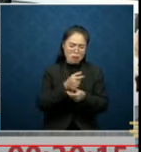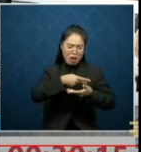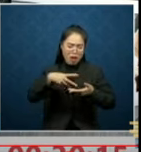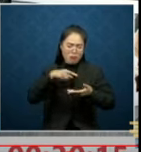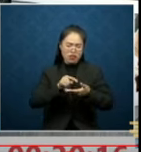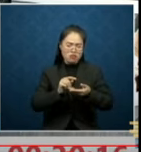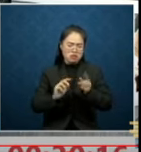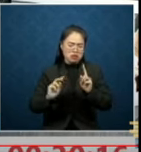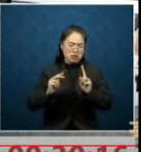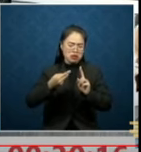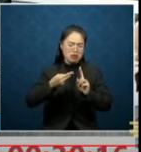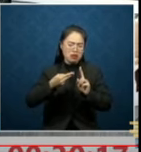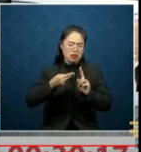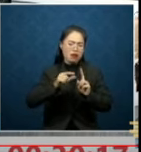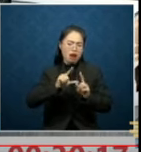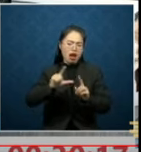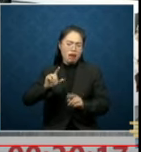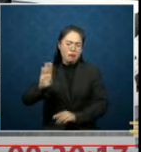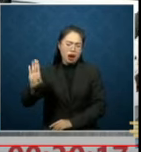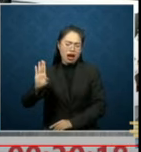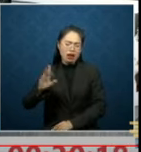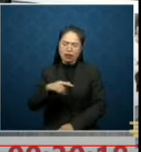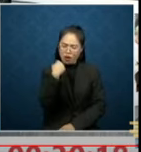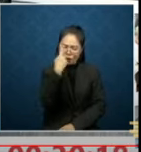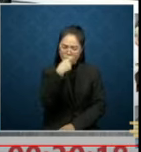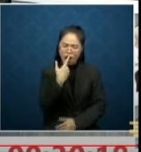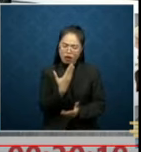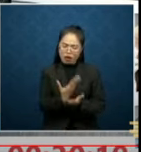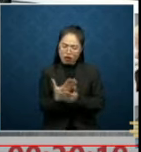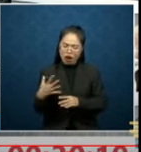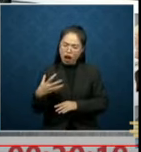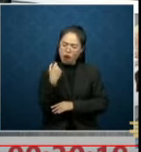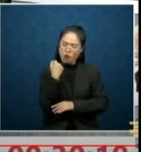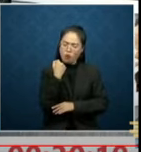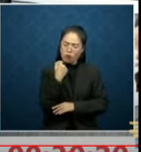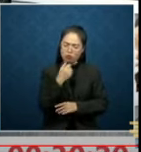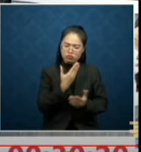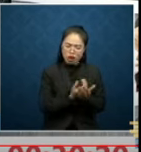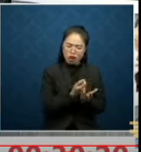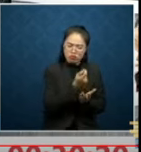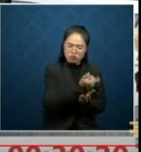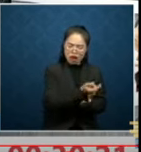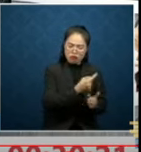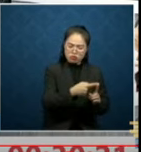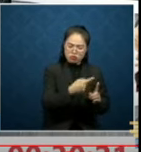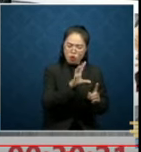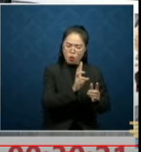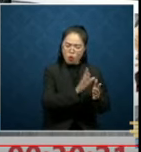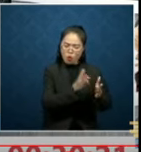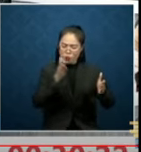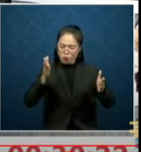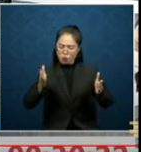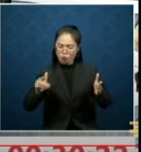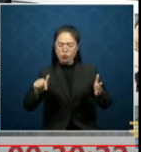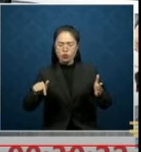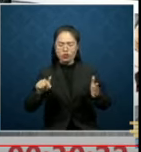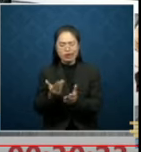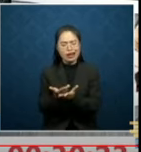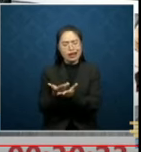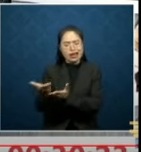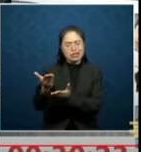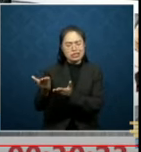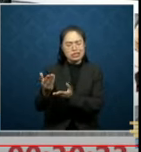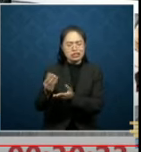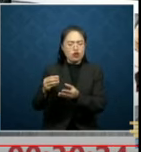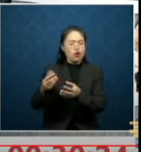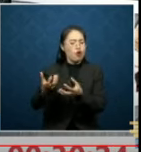ชน์ล่ะข้าราชการการเมืองกลุ่มไหนแจกเงินครั้งเดียวภายใน6เดือนการสุดท้ายคือขยายพื้นที่ซื้อสินค้าอุปโภคบ